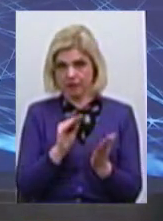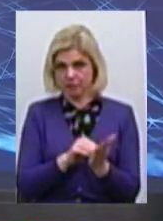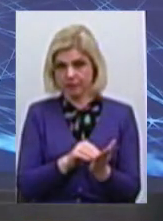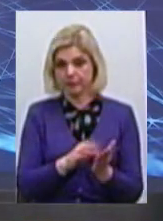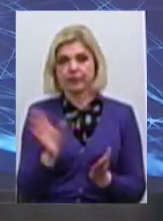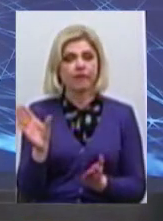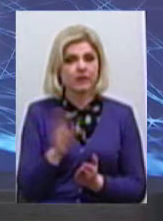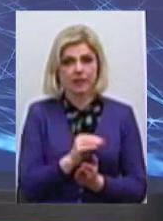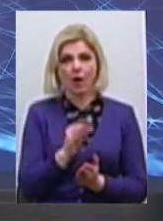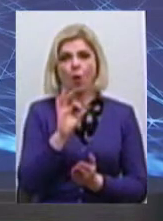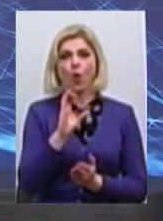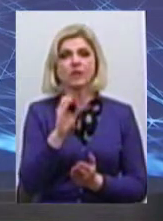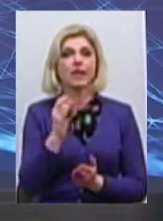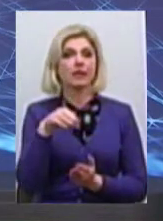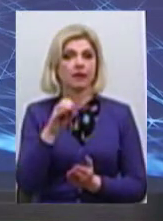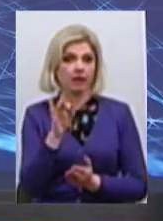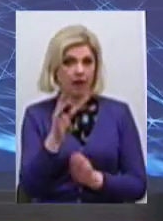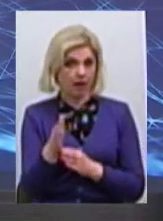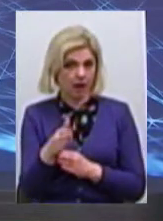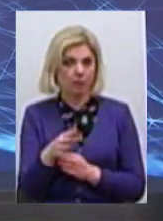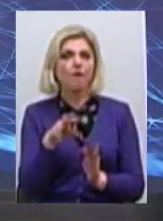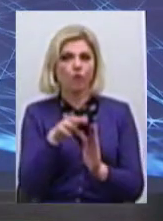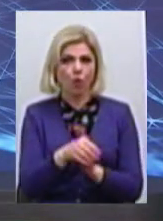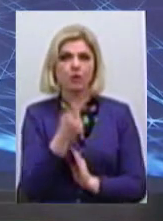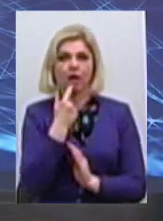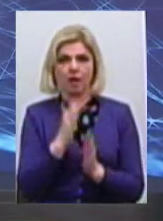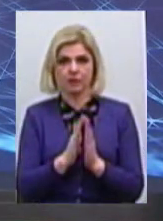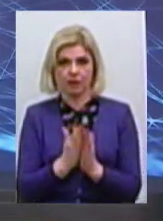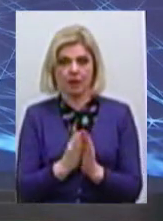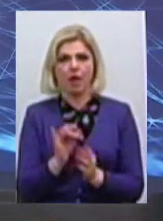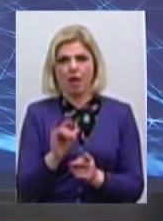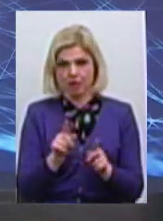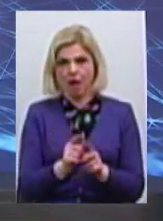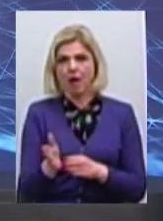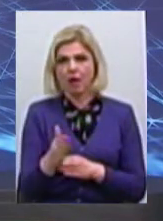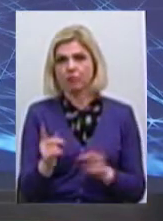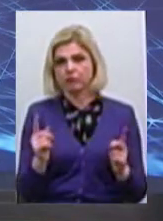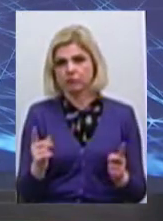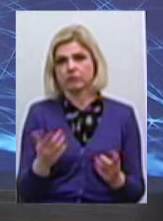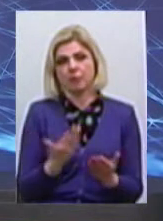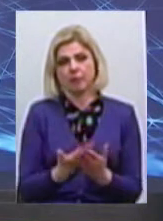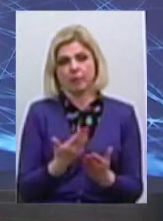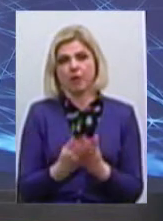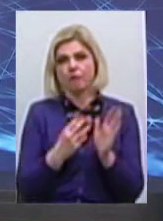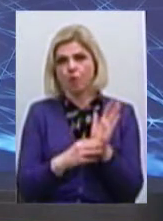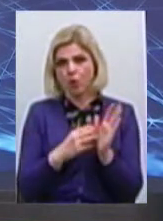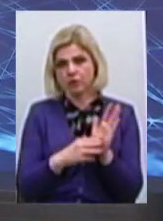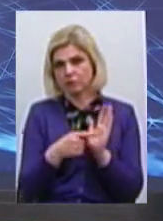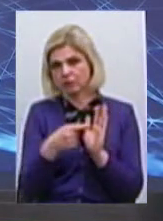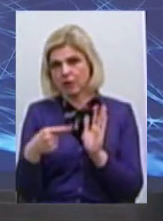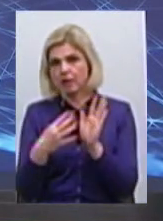видами риб. Така сиврюга до розміром десь сантиметрів